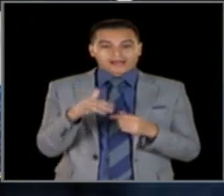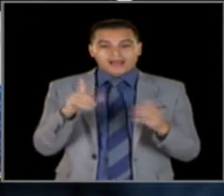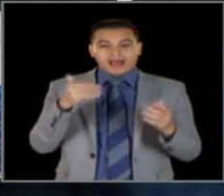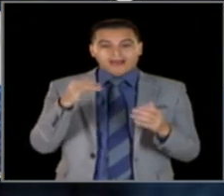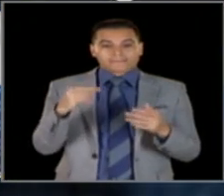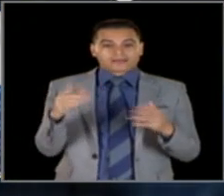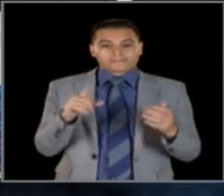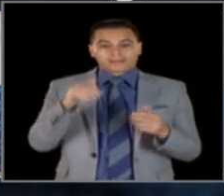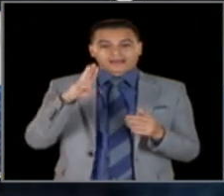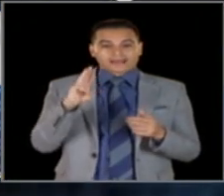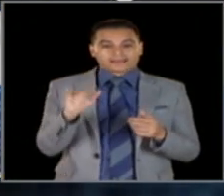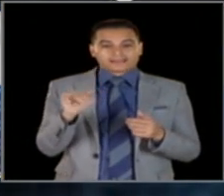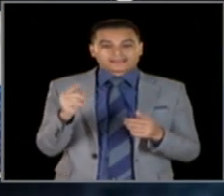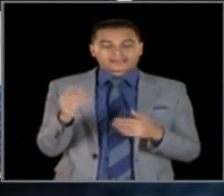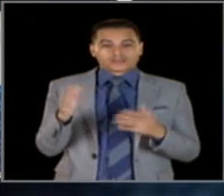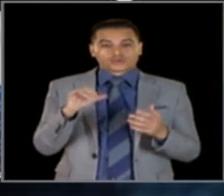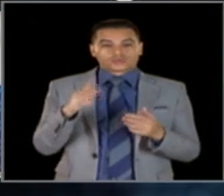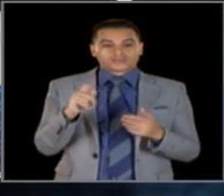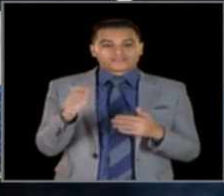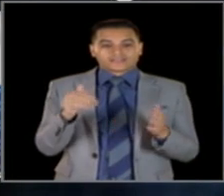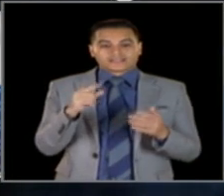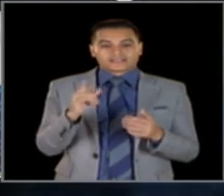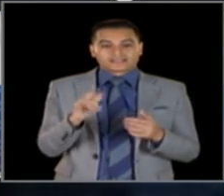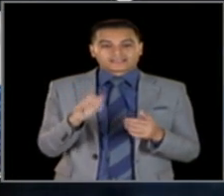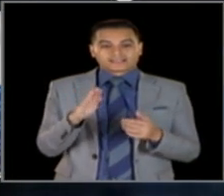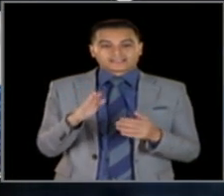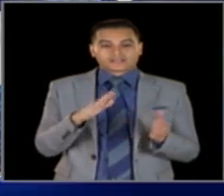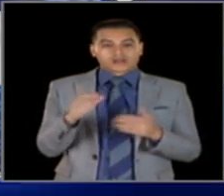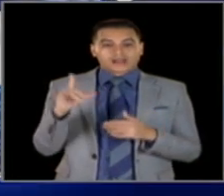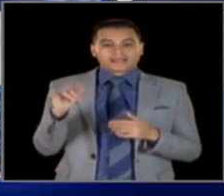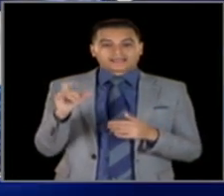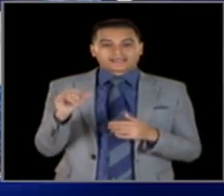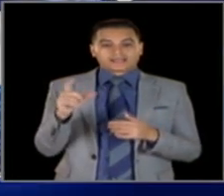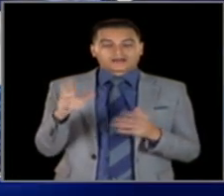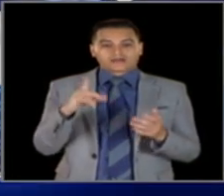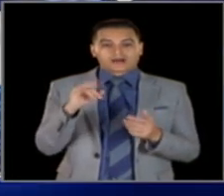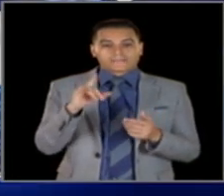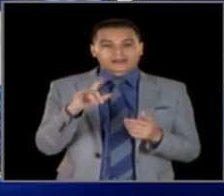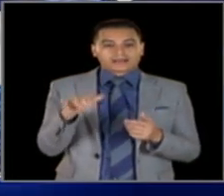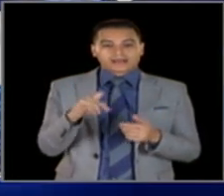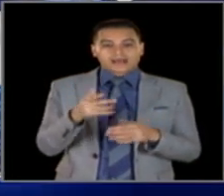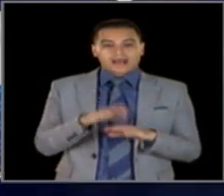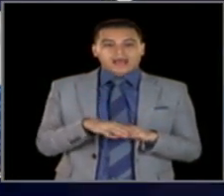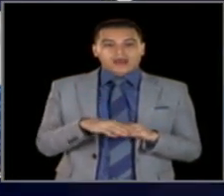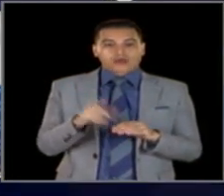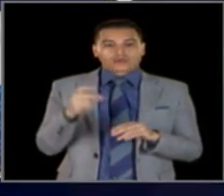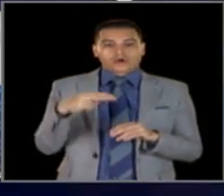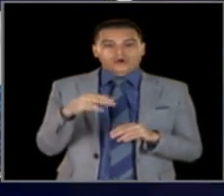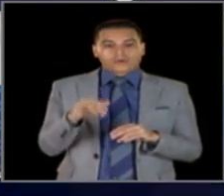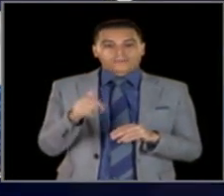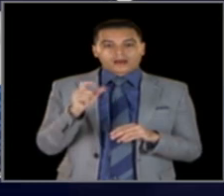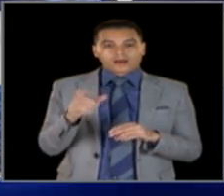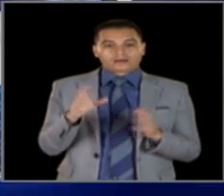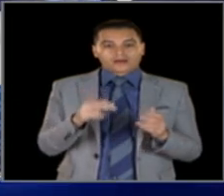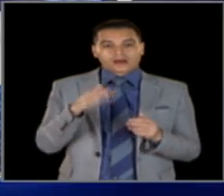علي أحمد بكثير، يوسف إدريس، لينين الرملي، نعمان عاشور. اللي ألف.